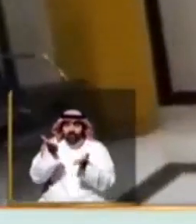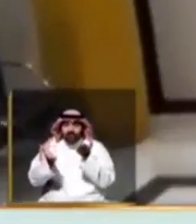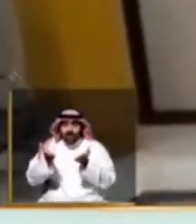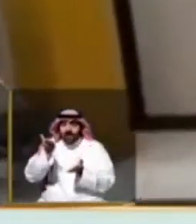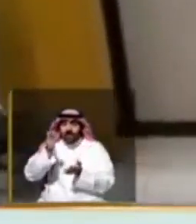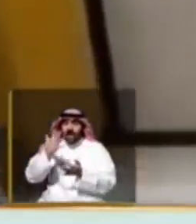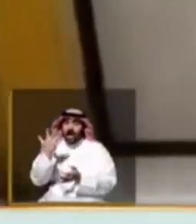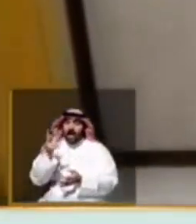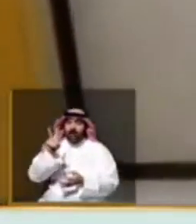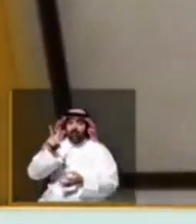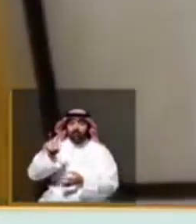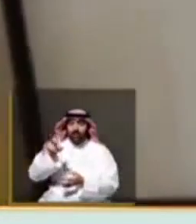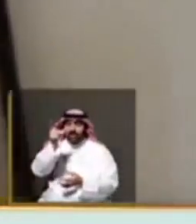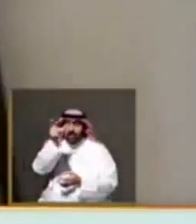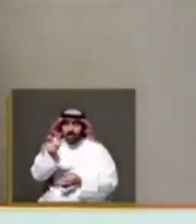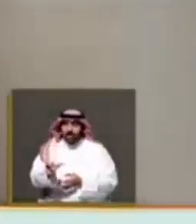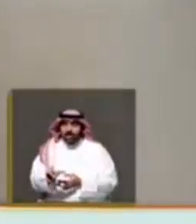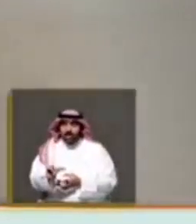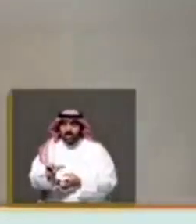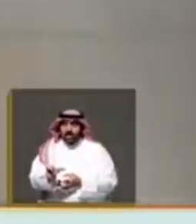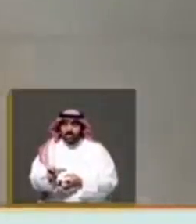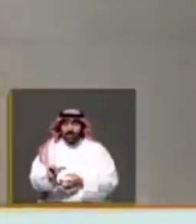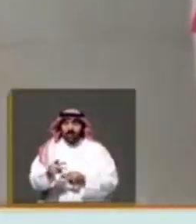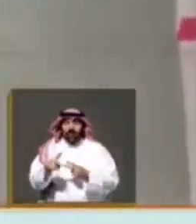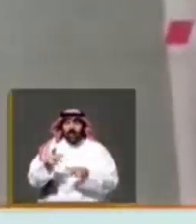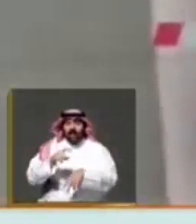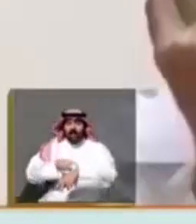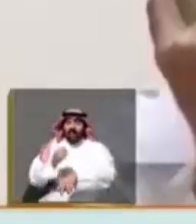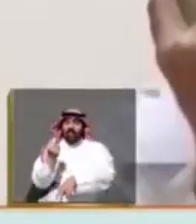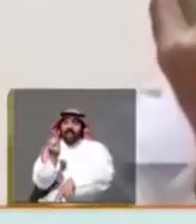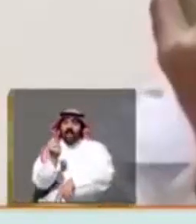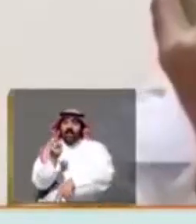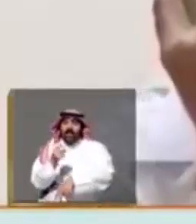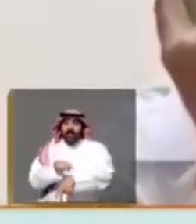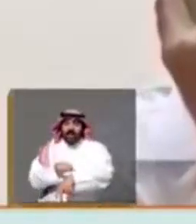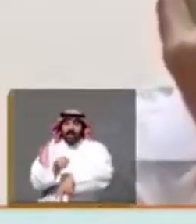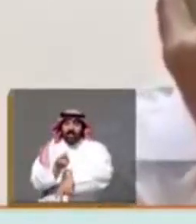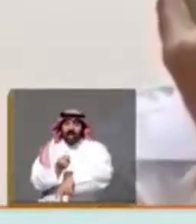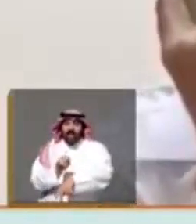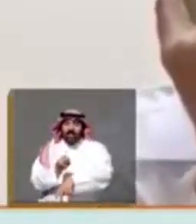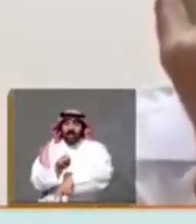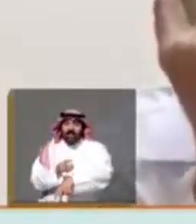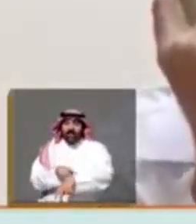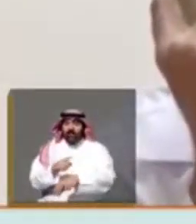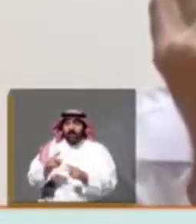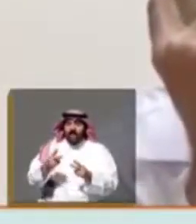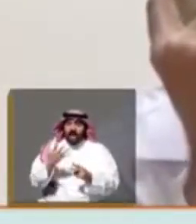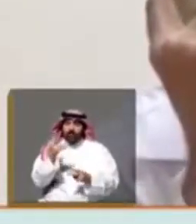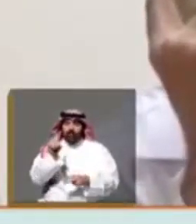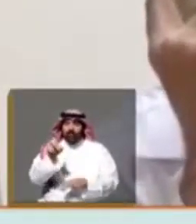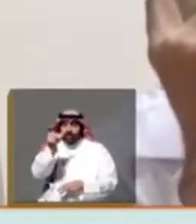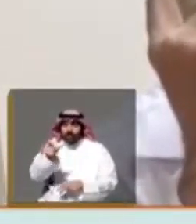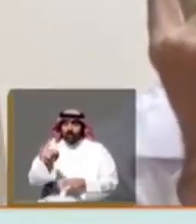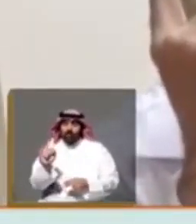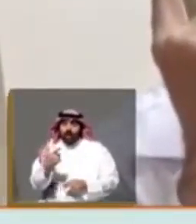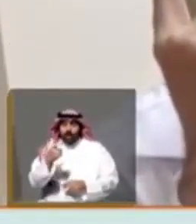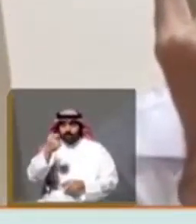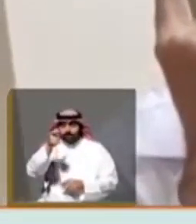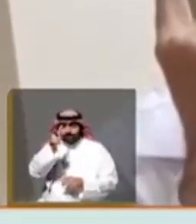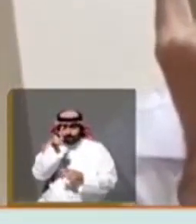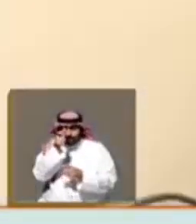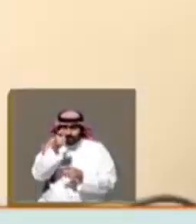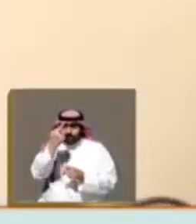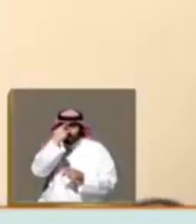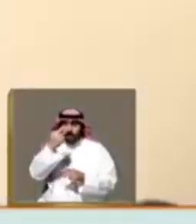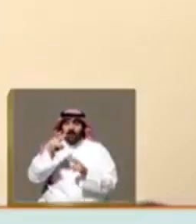حرارة 25 شخصا أو 25 شخصا في الثانية. وكان المستشفى قد قام بمجموعة من المبادرات، حيث